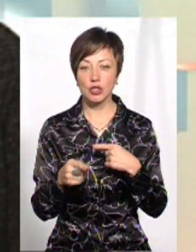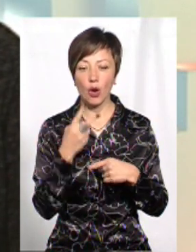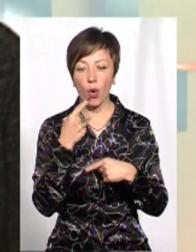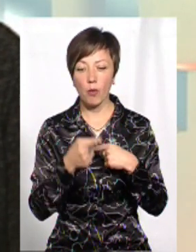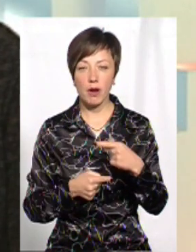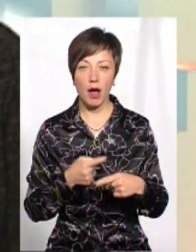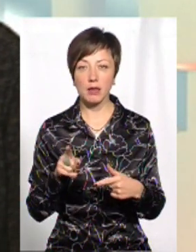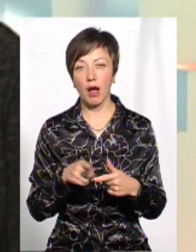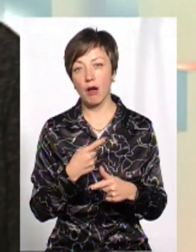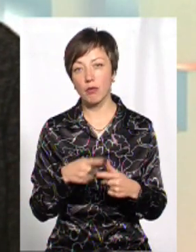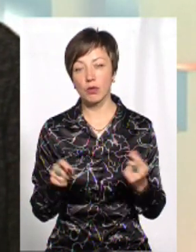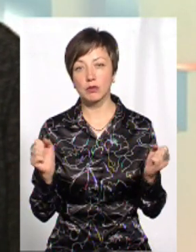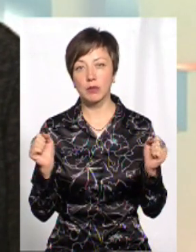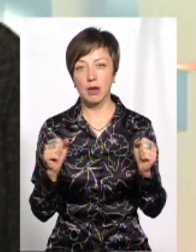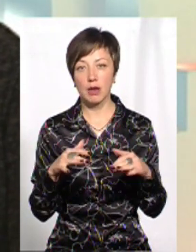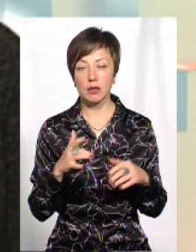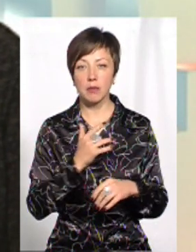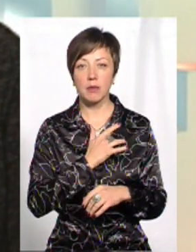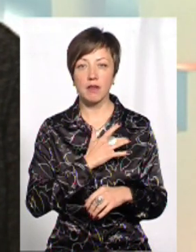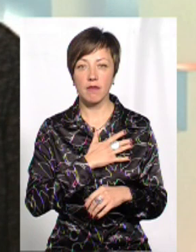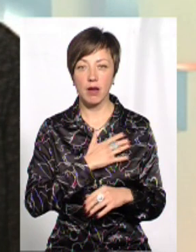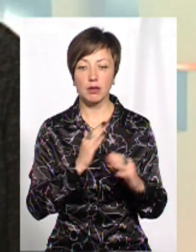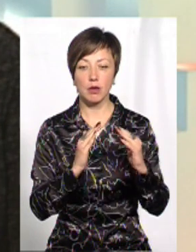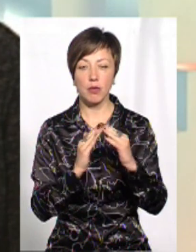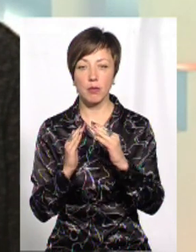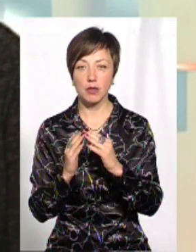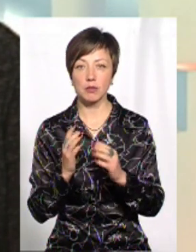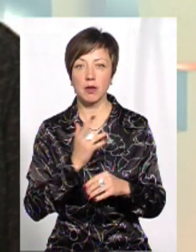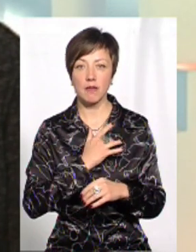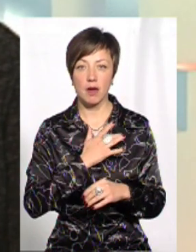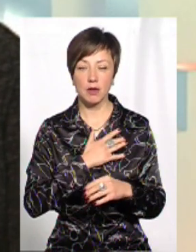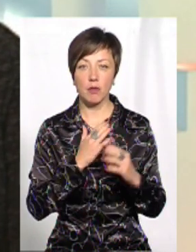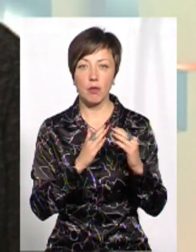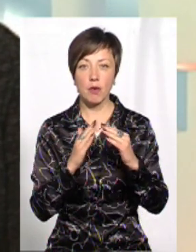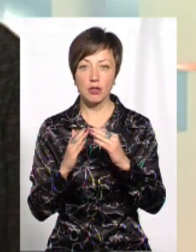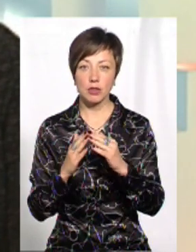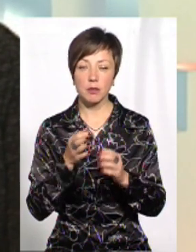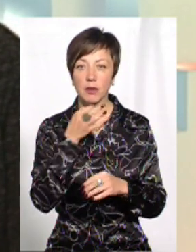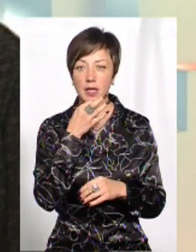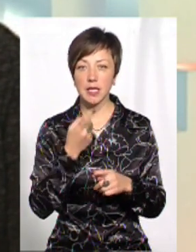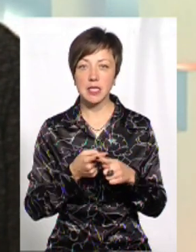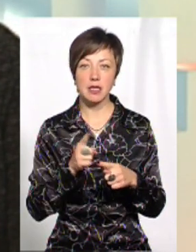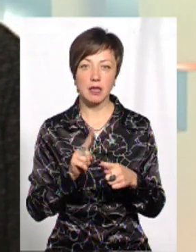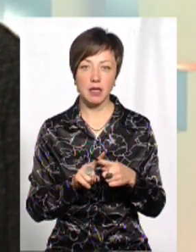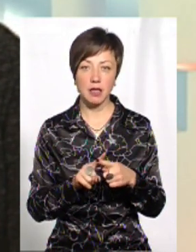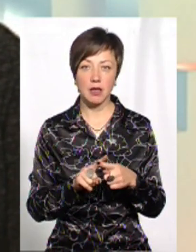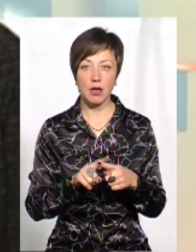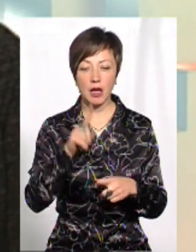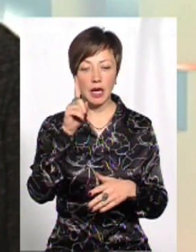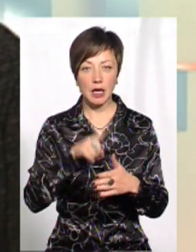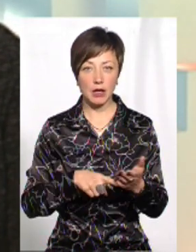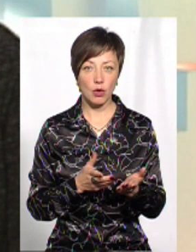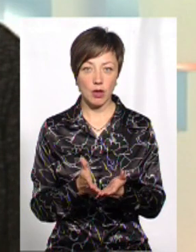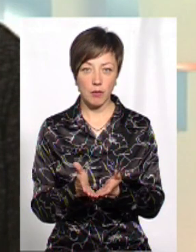обряди. Або навіть так само ж збираються на приватних помешканнях, у приватних помешканнях прихильників цього